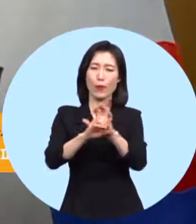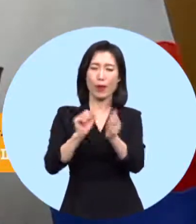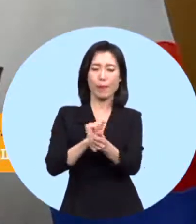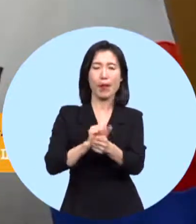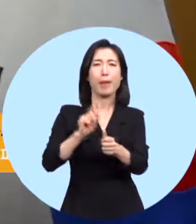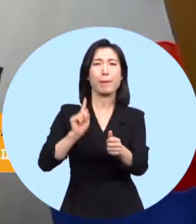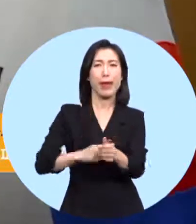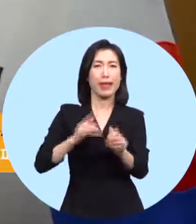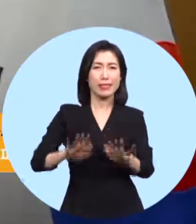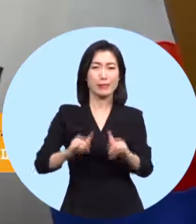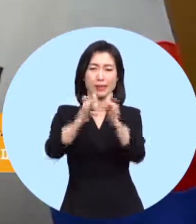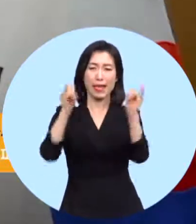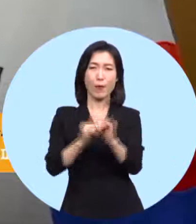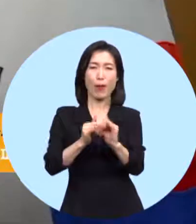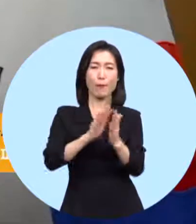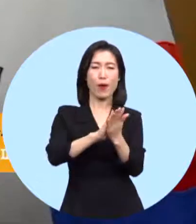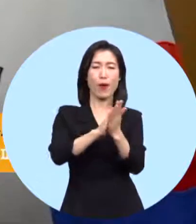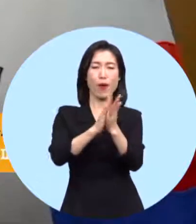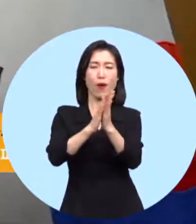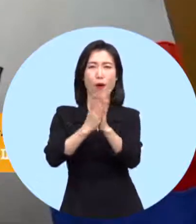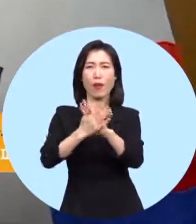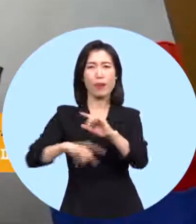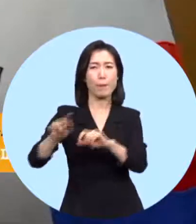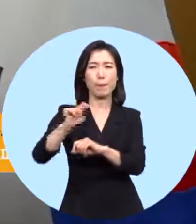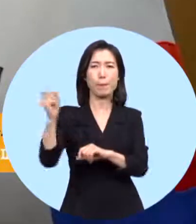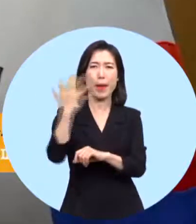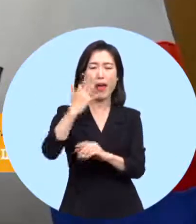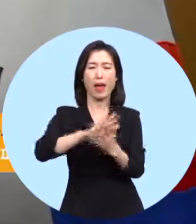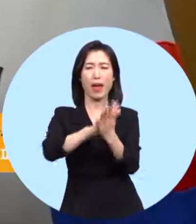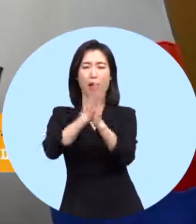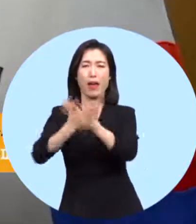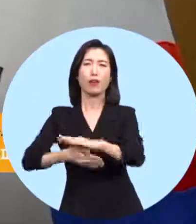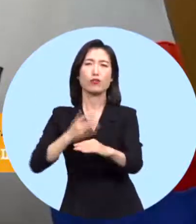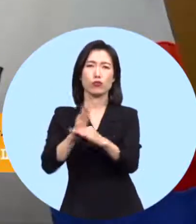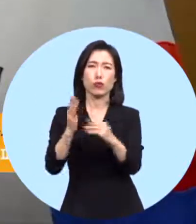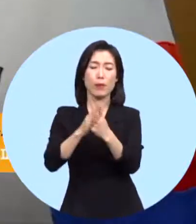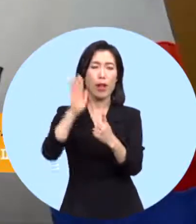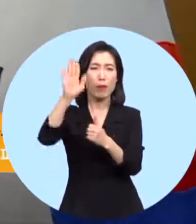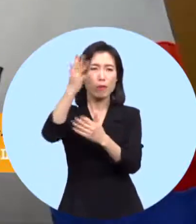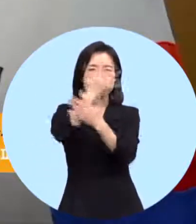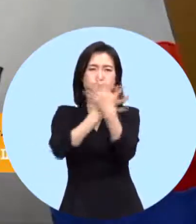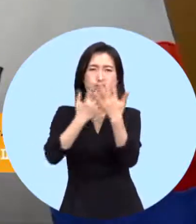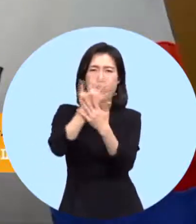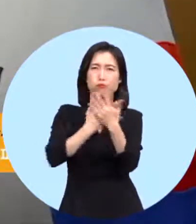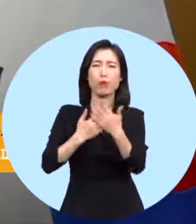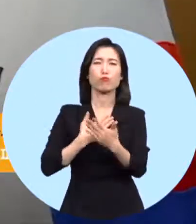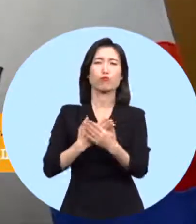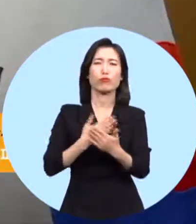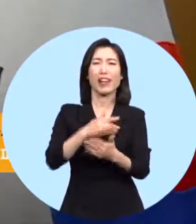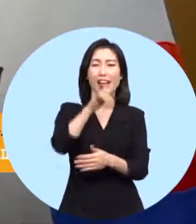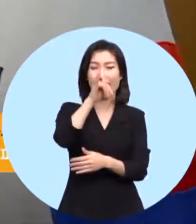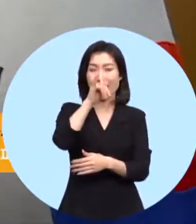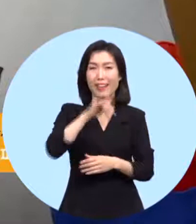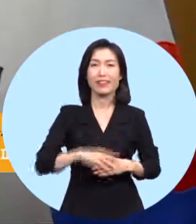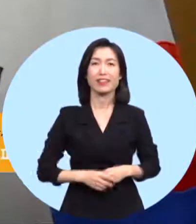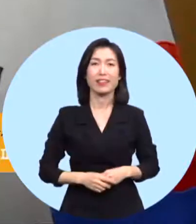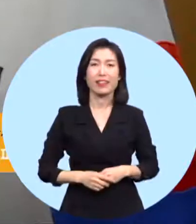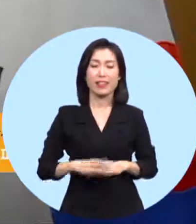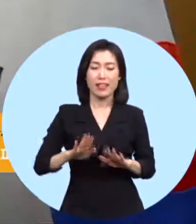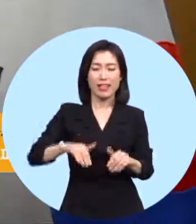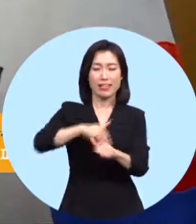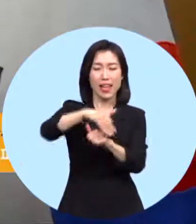인해 사회가 변화하는 속도가 더욱 빨라지면서 불확실성도 높아지고 있습니다.